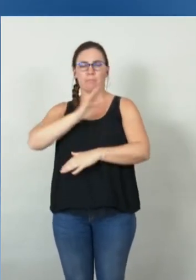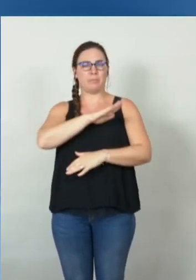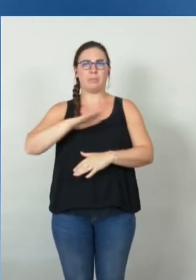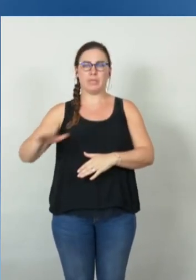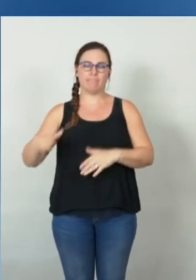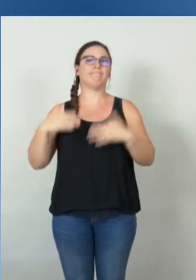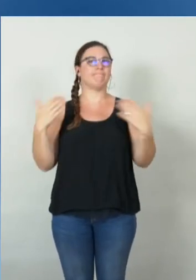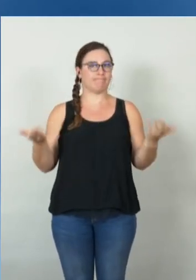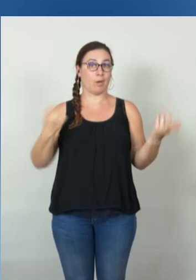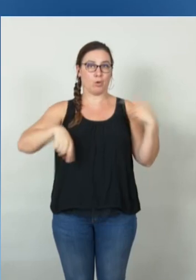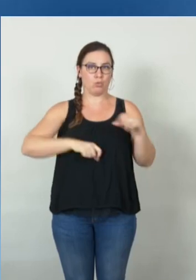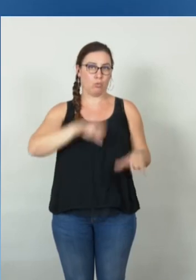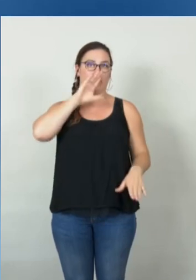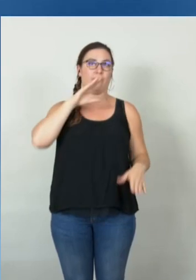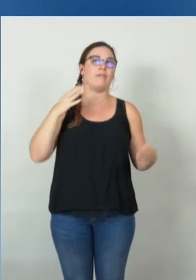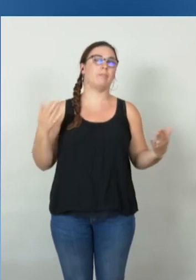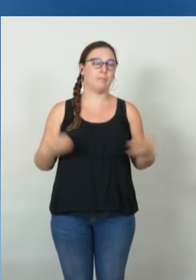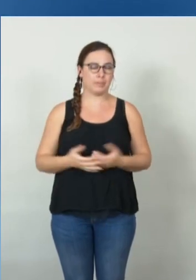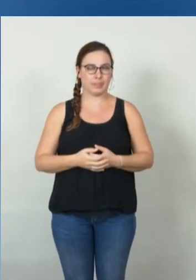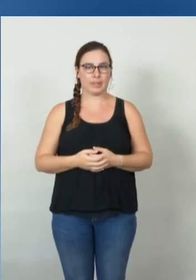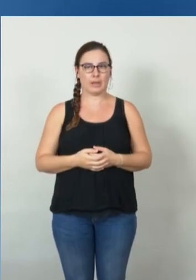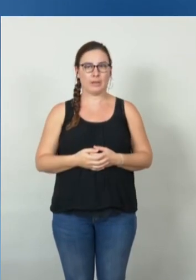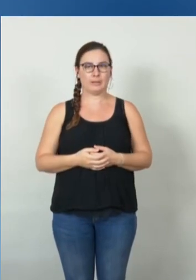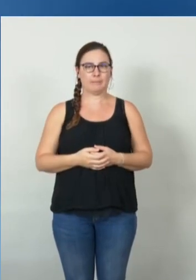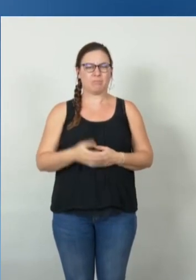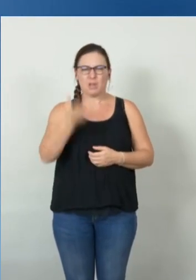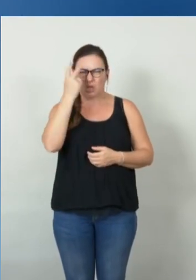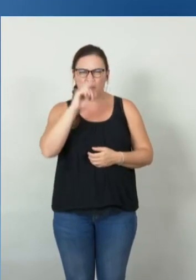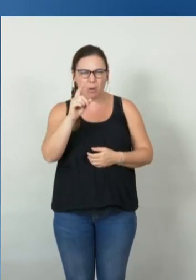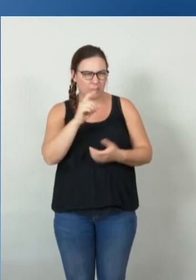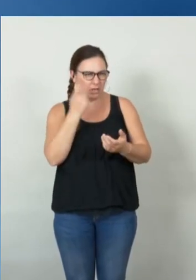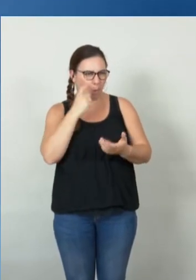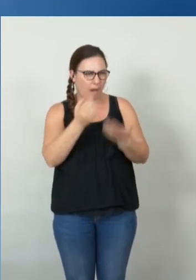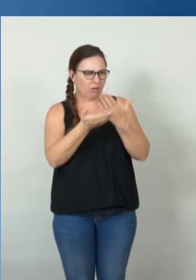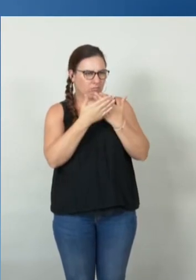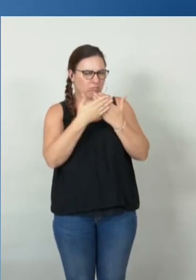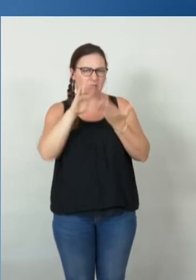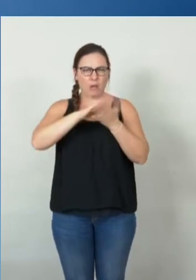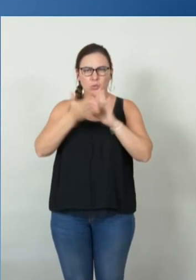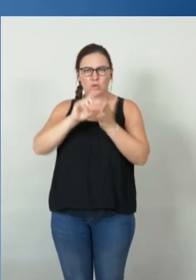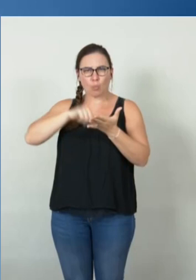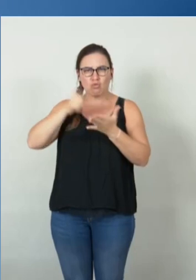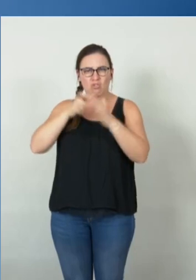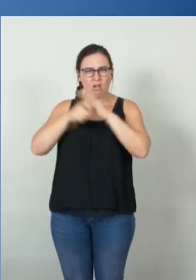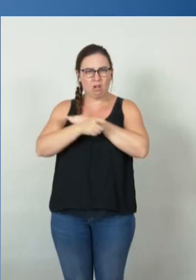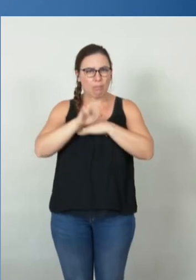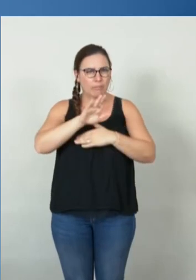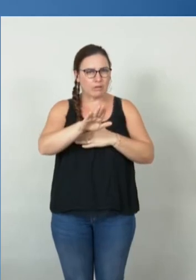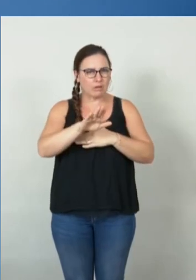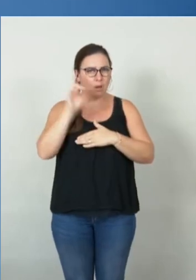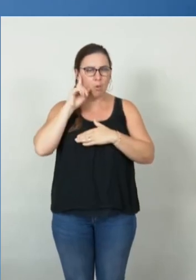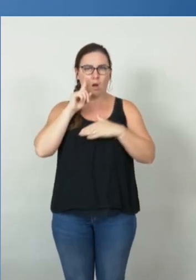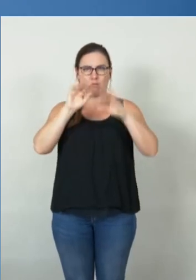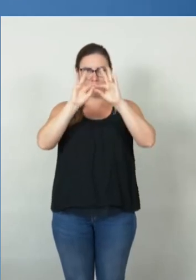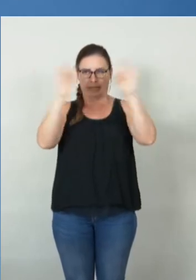nous pénalisent j'ai pas bien compris les remarques sur les budgets aux associations puisque quand on regarde les lignes